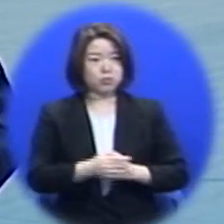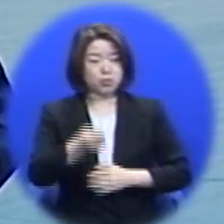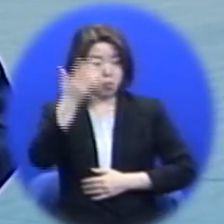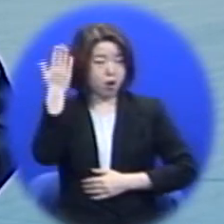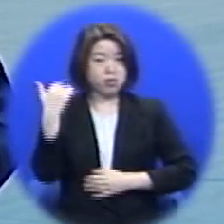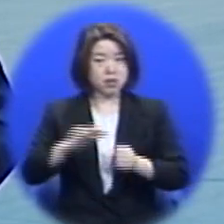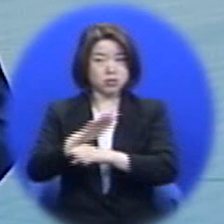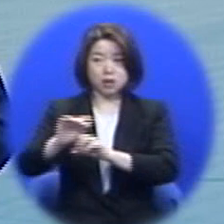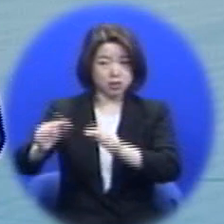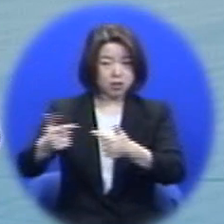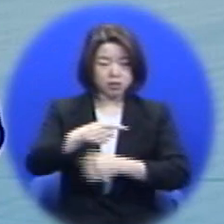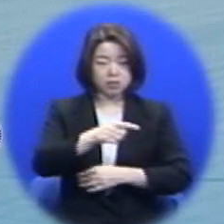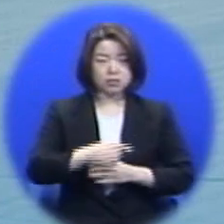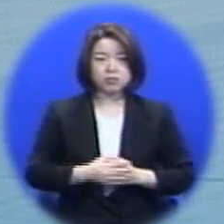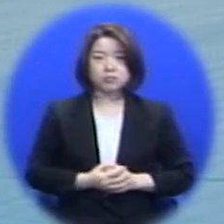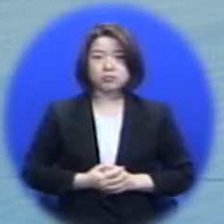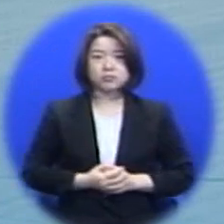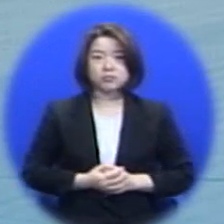아니네?